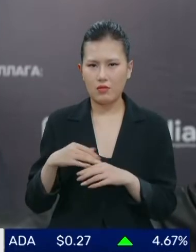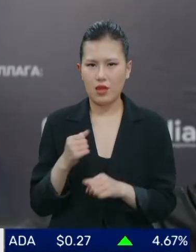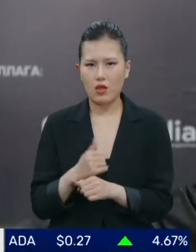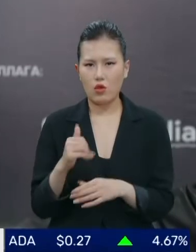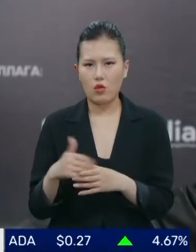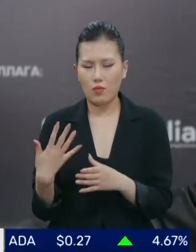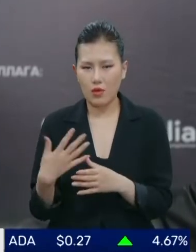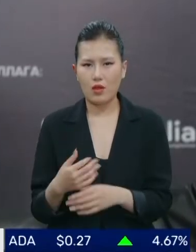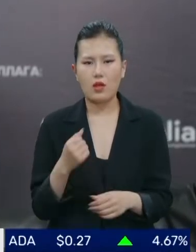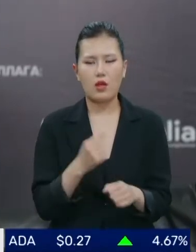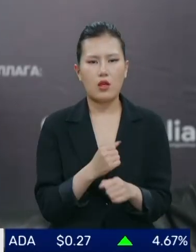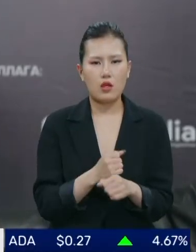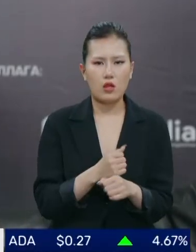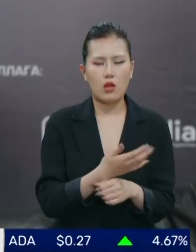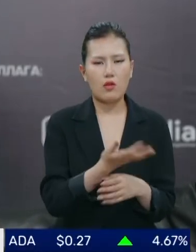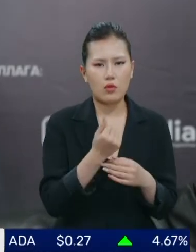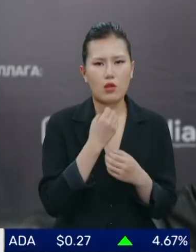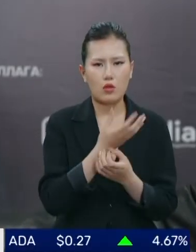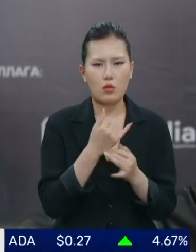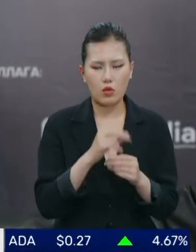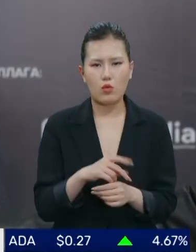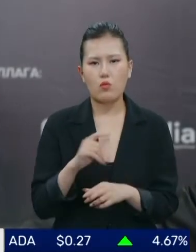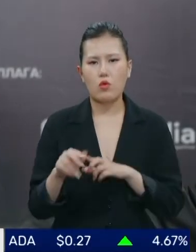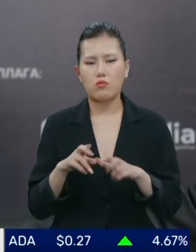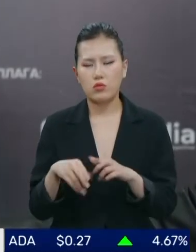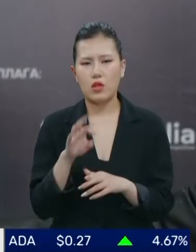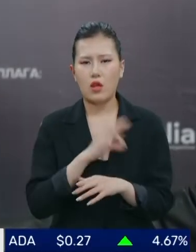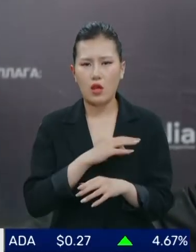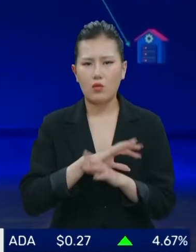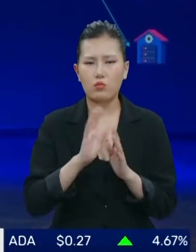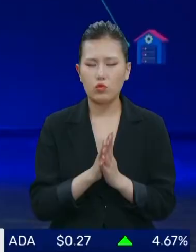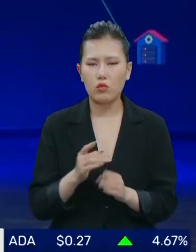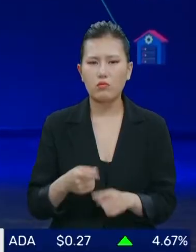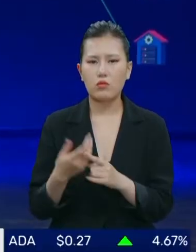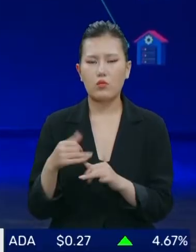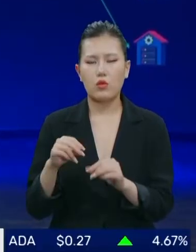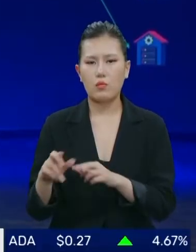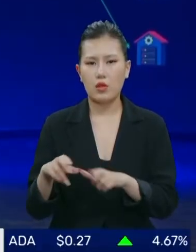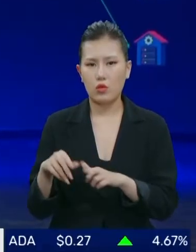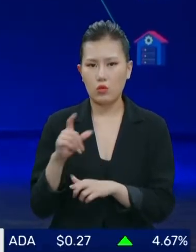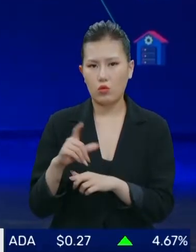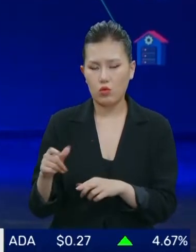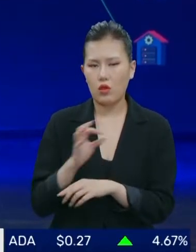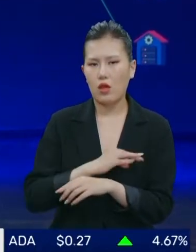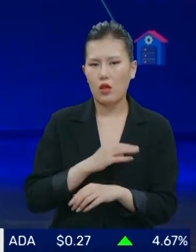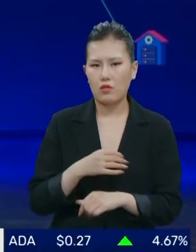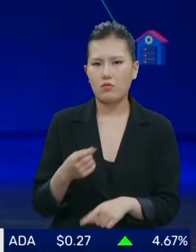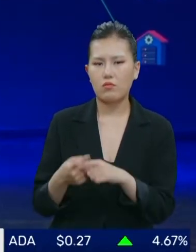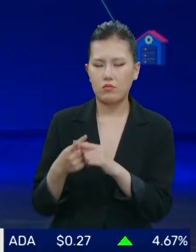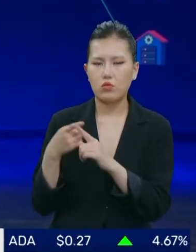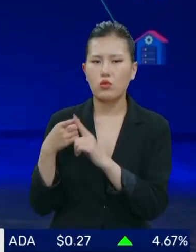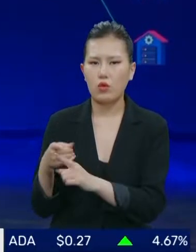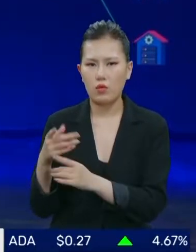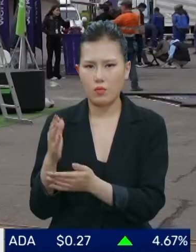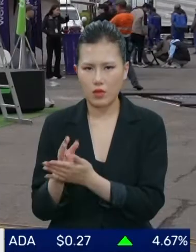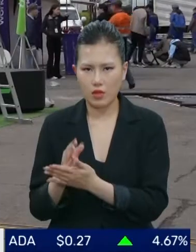оруулалтаа нэмэгдүүлж болно, ашиг орлогоо нэмэгдүүлж болно. Ер нь бол энэ бизнесуд зориулсан бизнесийнхаа үр ашгийг нэмэгдүүлэх шинээр бизнес